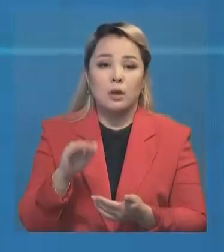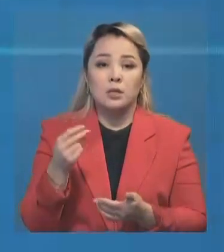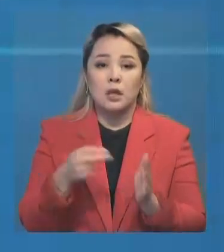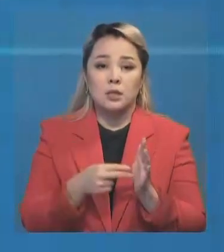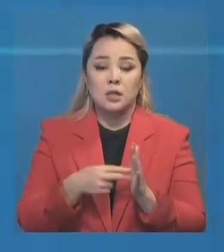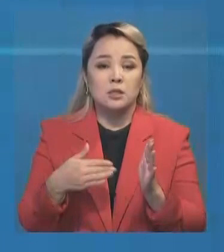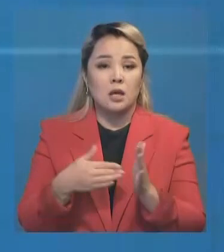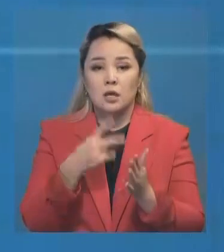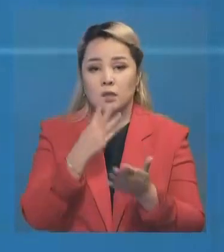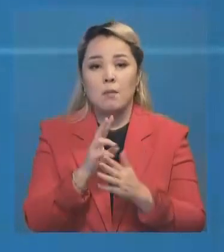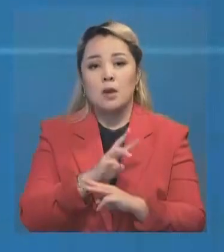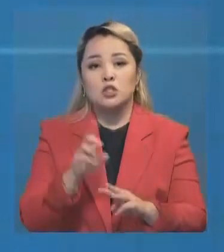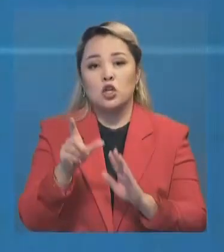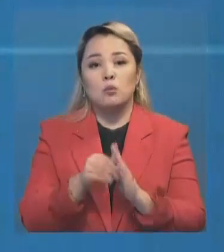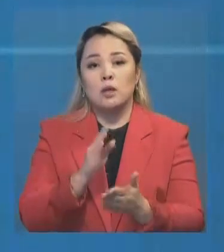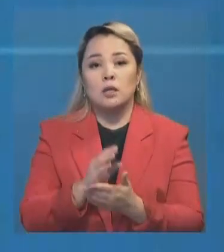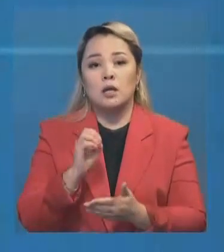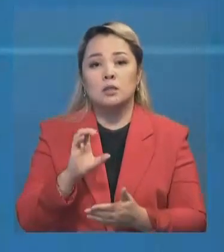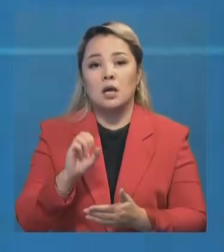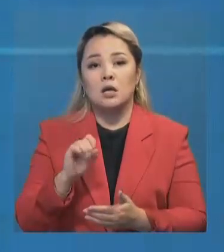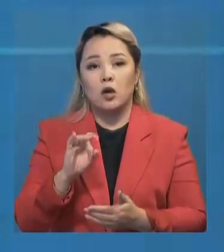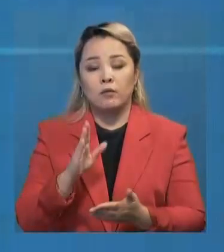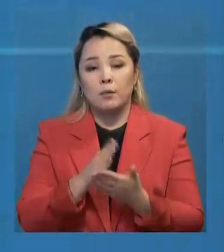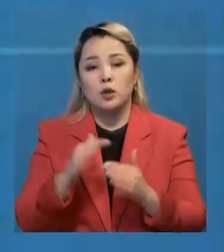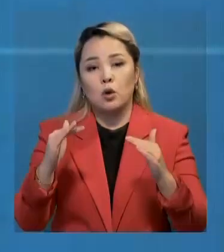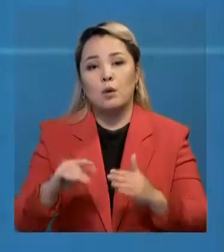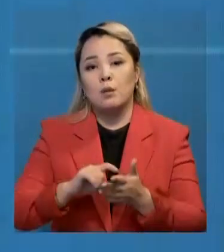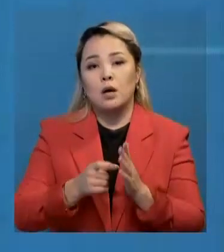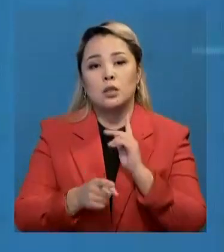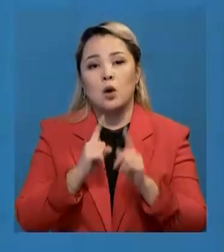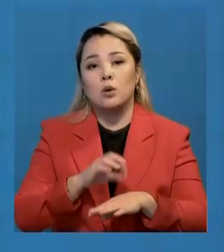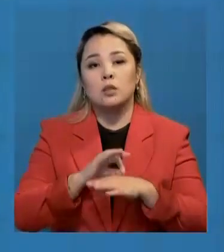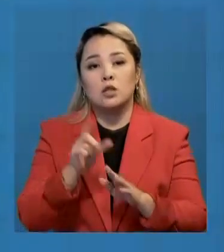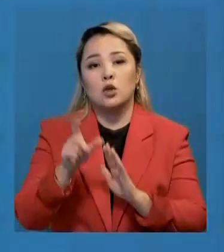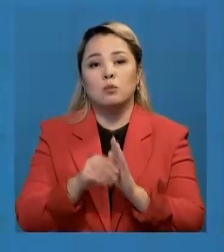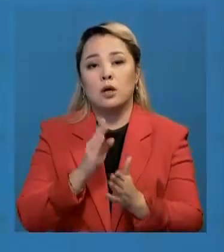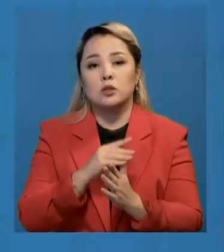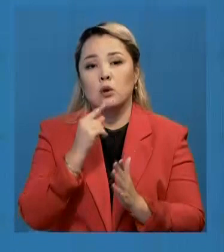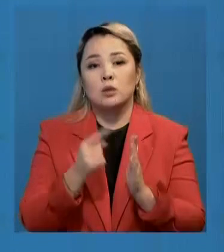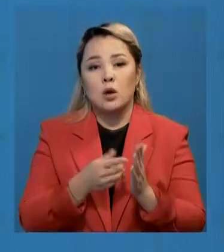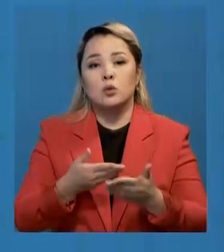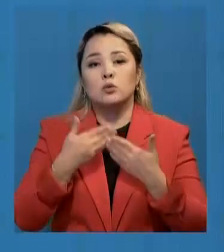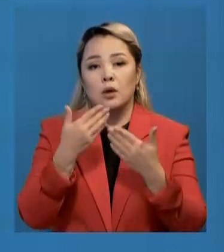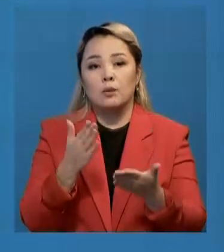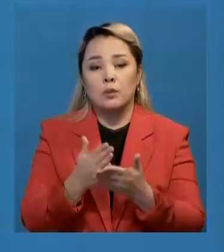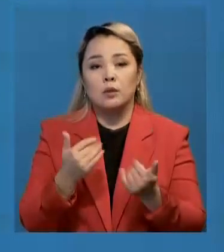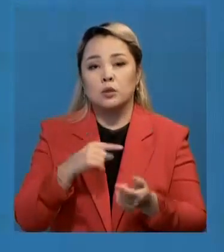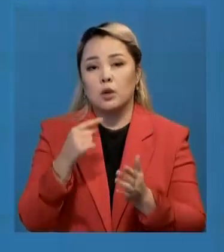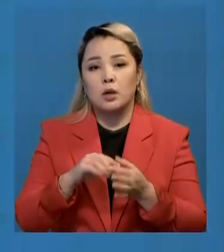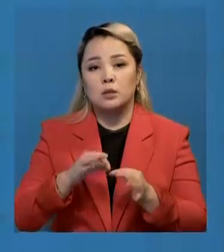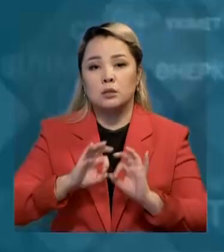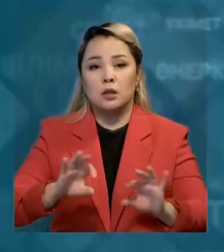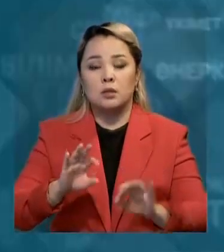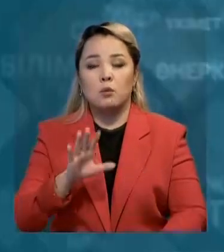теңгеге дейін жетеді. Мәжіліс депутаты Ерлан Саиров төменгі палатаның отырысында депутаттық сауалын жолдап осы түйткілді көтерген